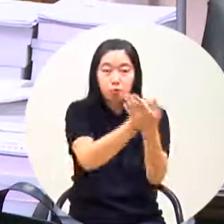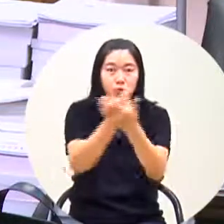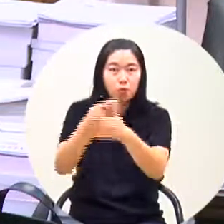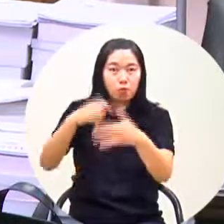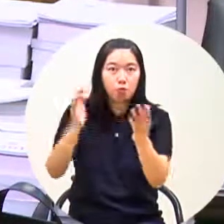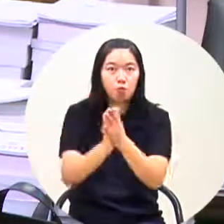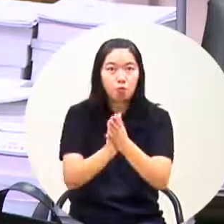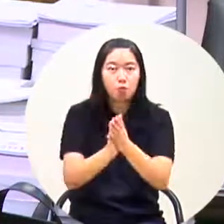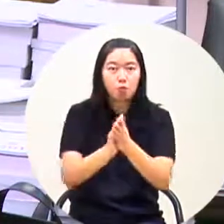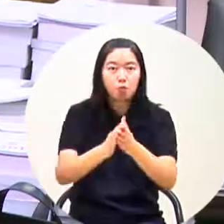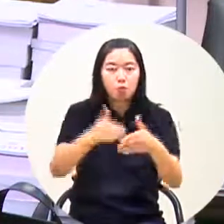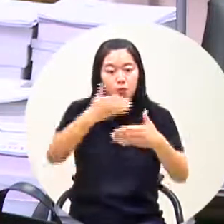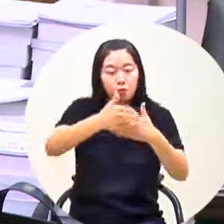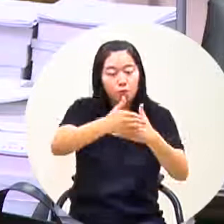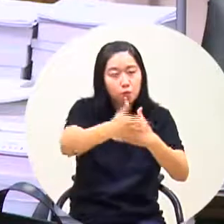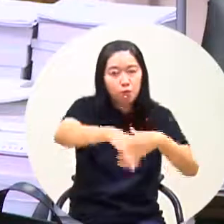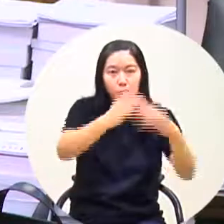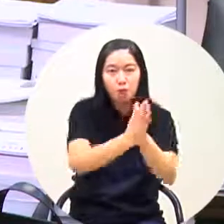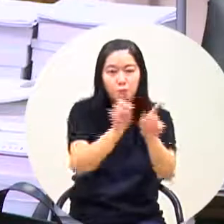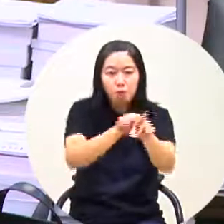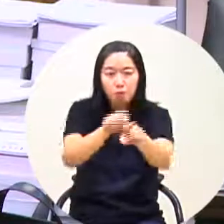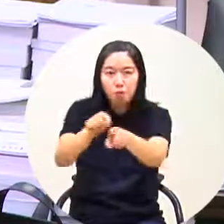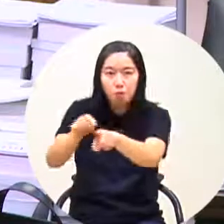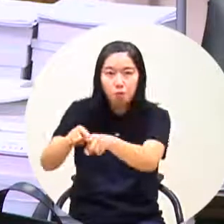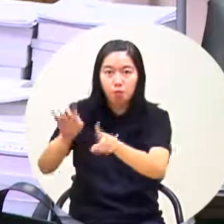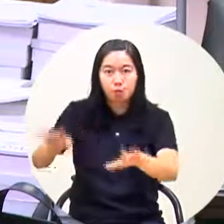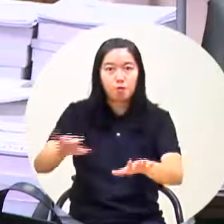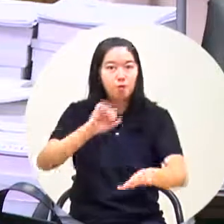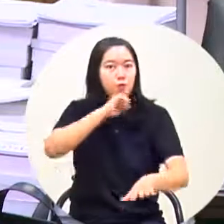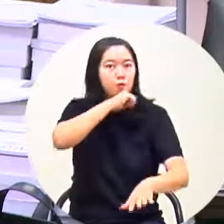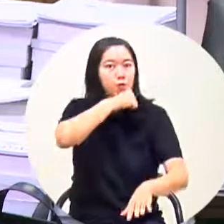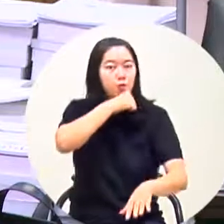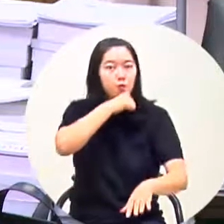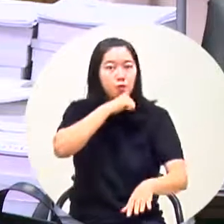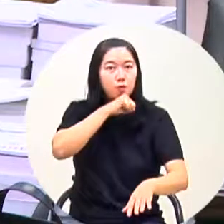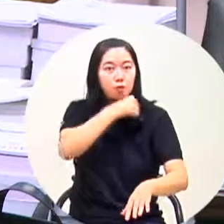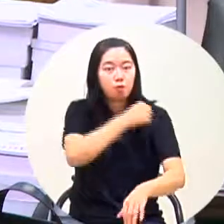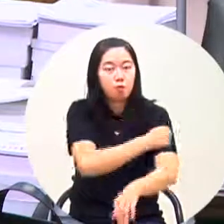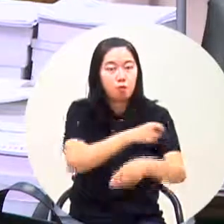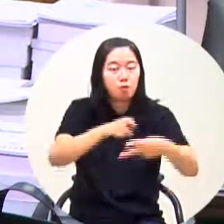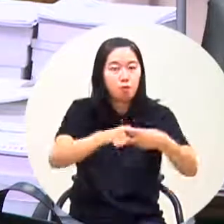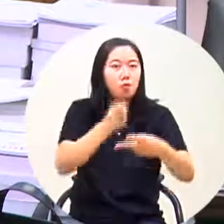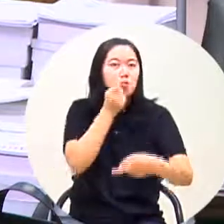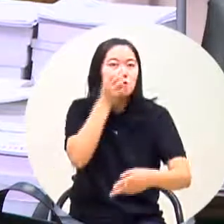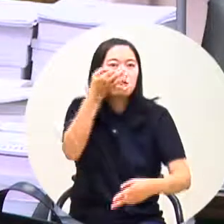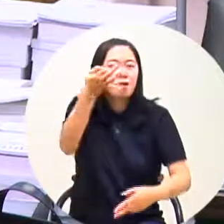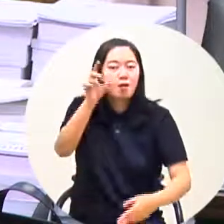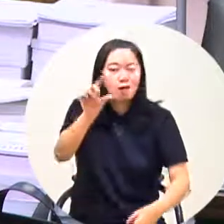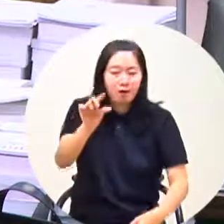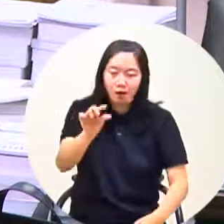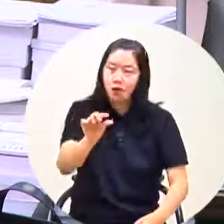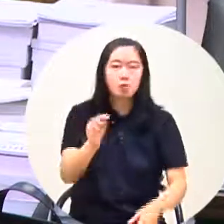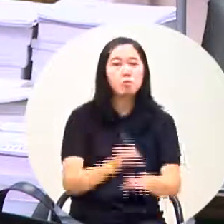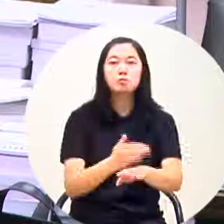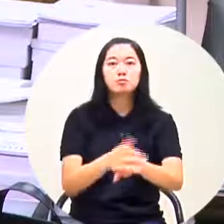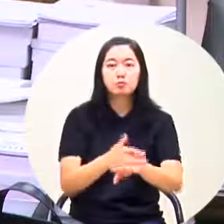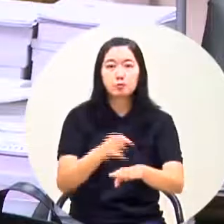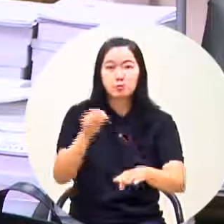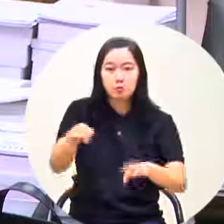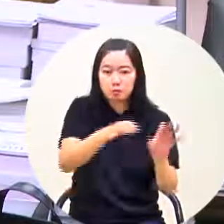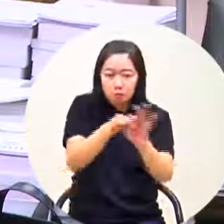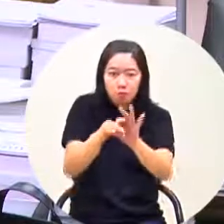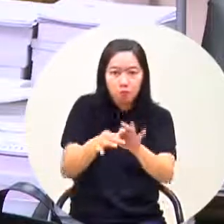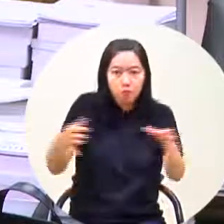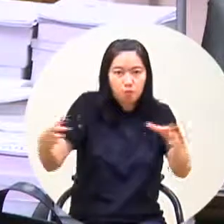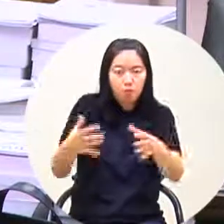对了，台湾的劳工哪会现在这么低薪？台湾怎么会沦为这样的劳工市场？那个环节是大家一起要来